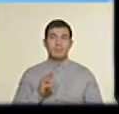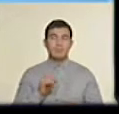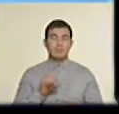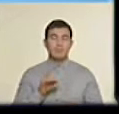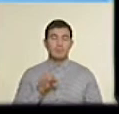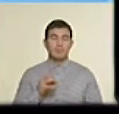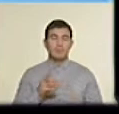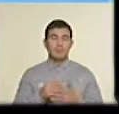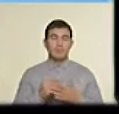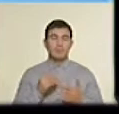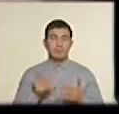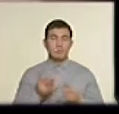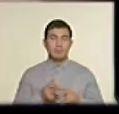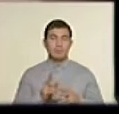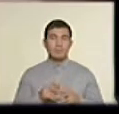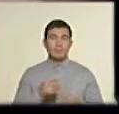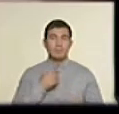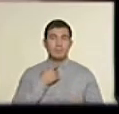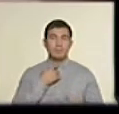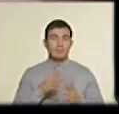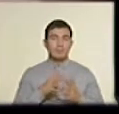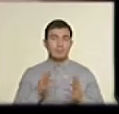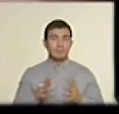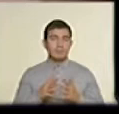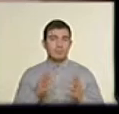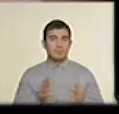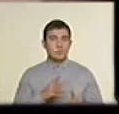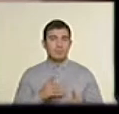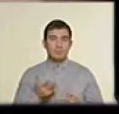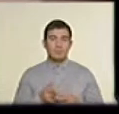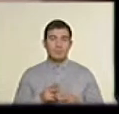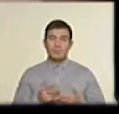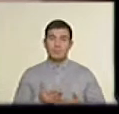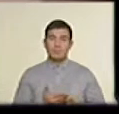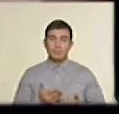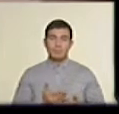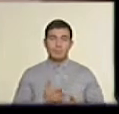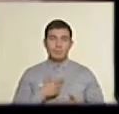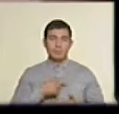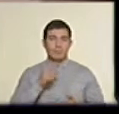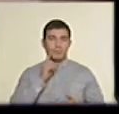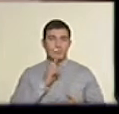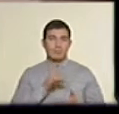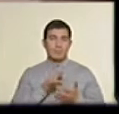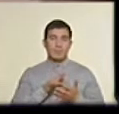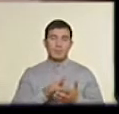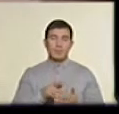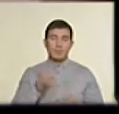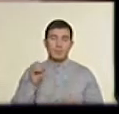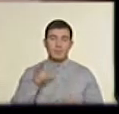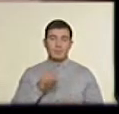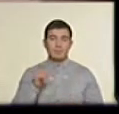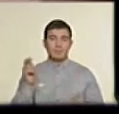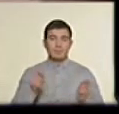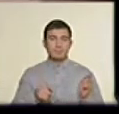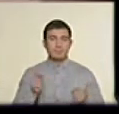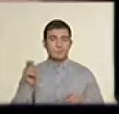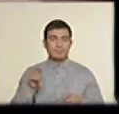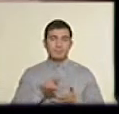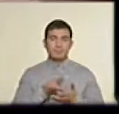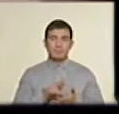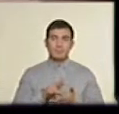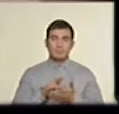bo'lgan talabning ortib borayotganligi va ko'plab sharoitlarni yaratilishi, chet eldan kirib kelayotgan sayyohlarga